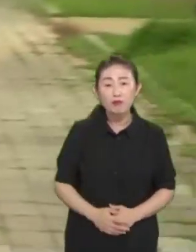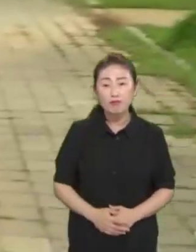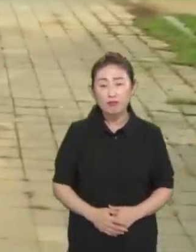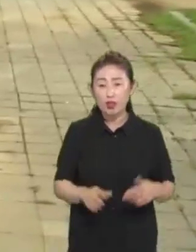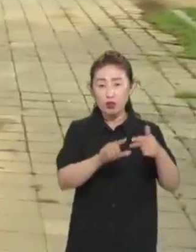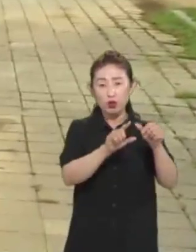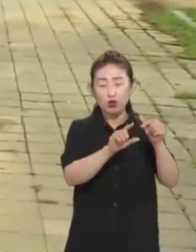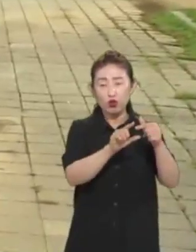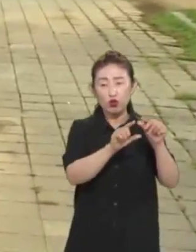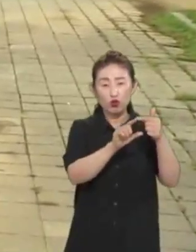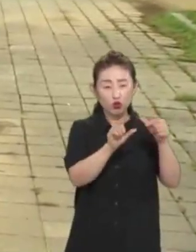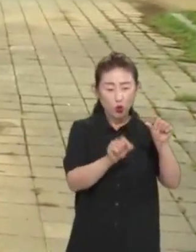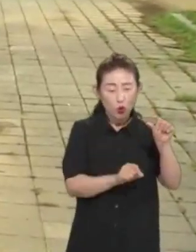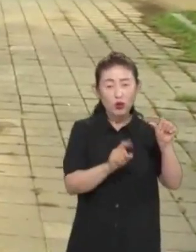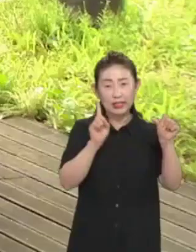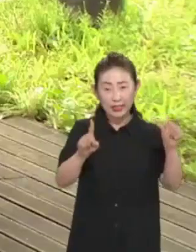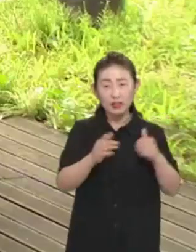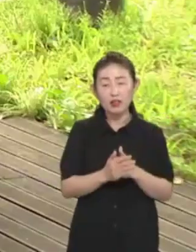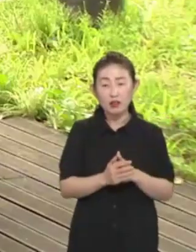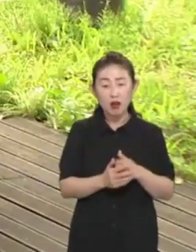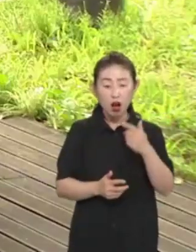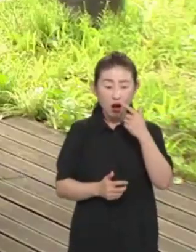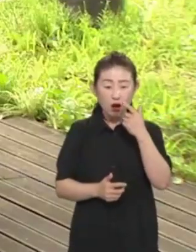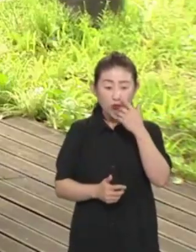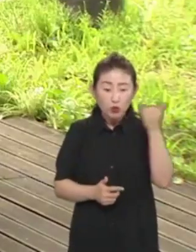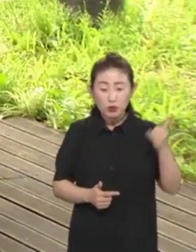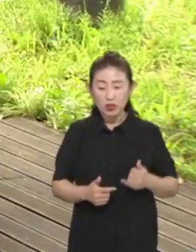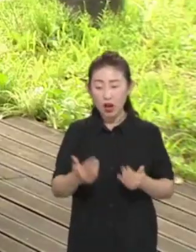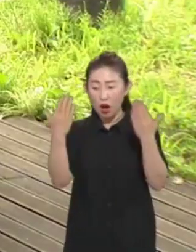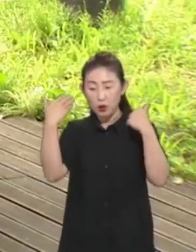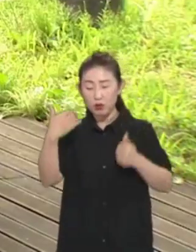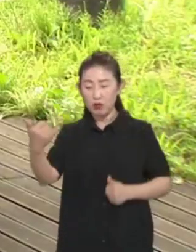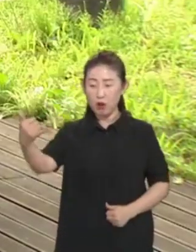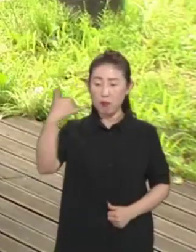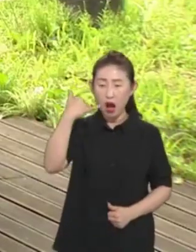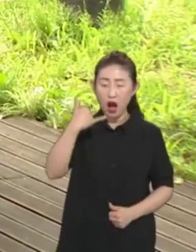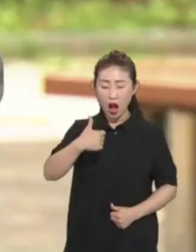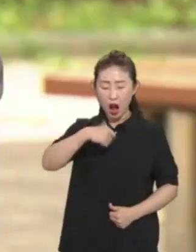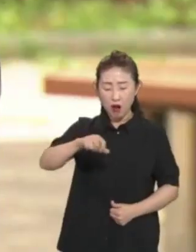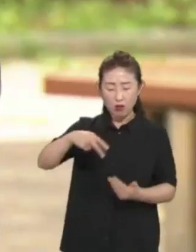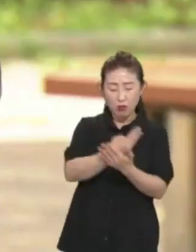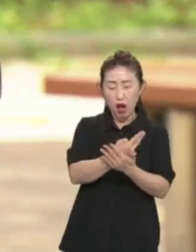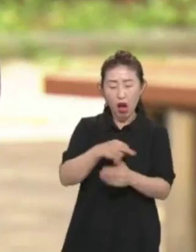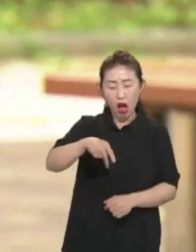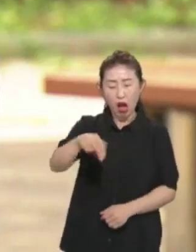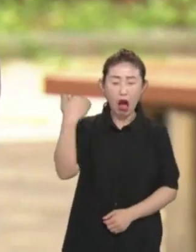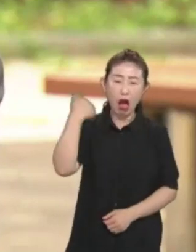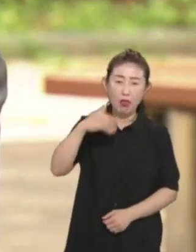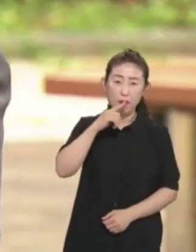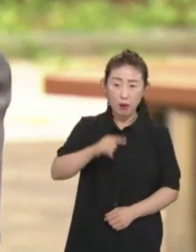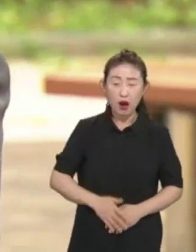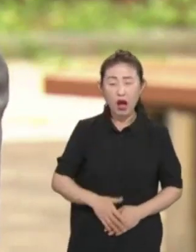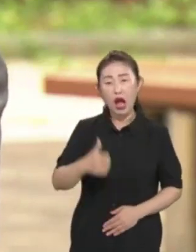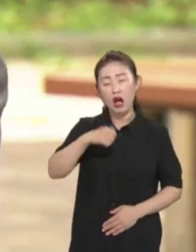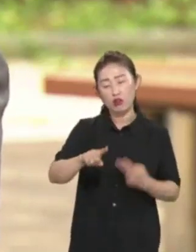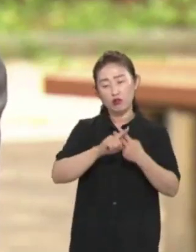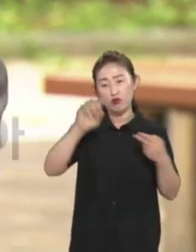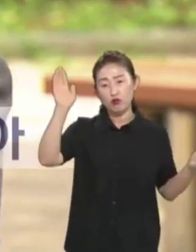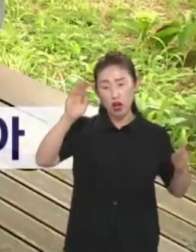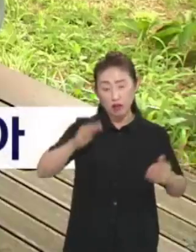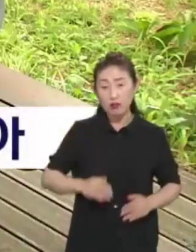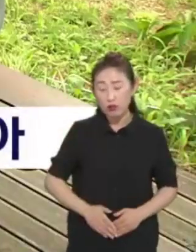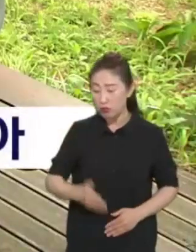지난달 1일 학부모 A씨는 학교로부터 아들이 쓰러져 걷지 못한다는 연락을 받았습니다. 중학생 아들 B군이 친분도